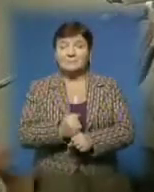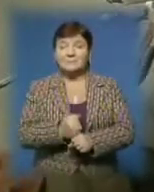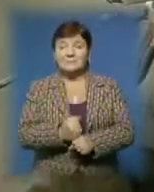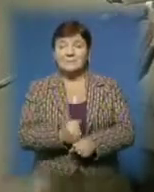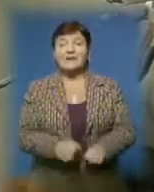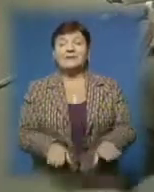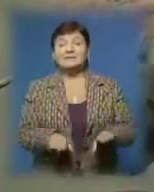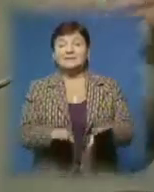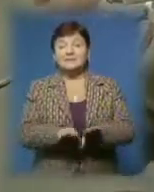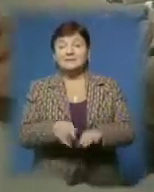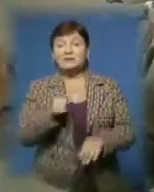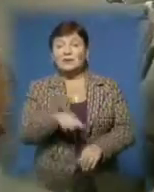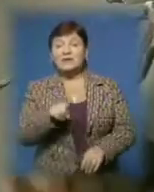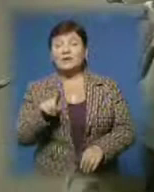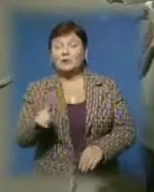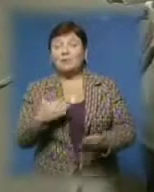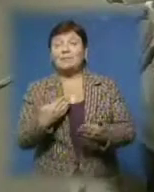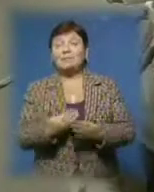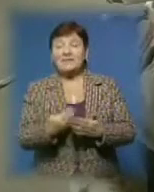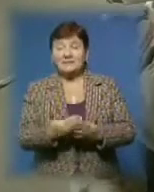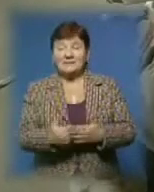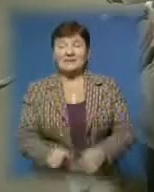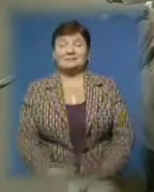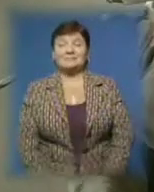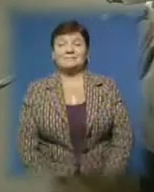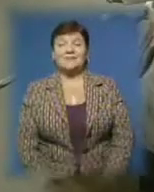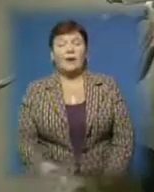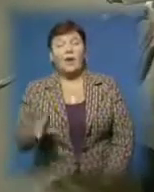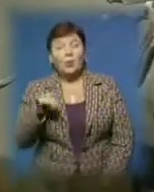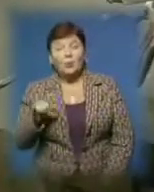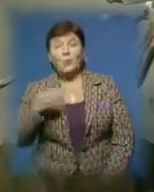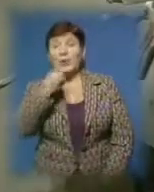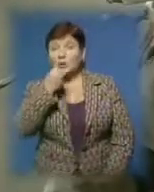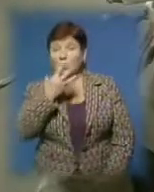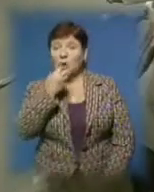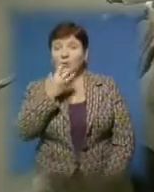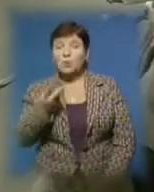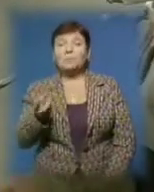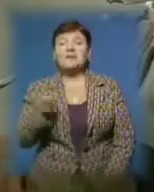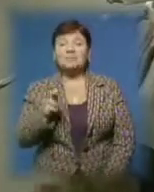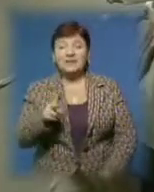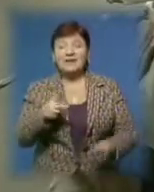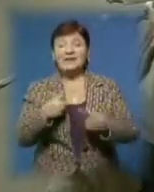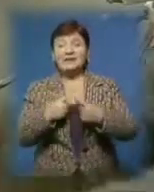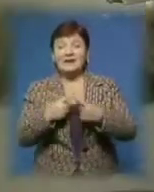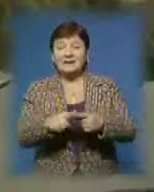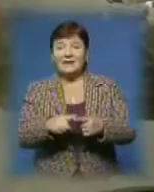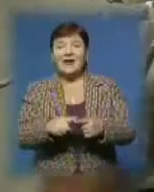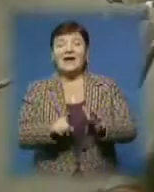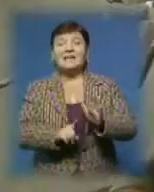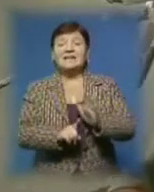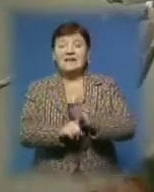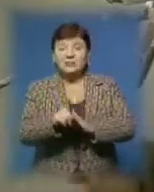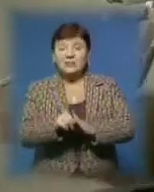то-то и то-то, что приблизительно оно сейчас там вот это». «О, хорошо, хорошо, все так, пришли к этому выводу и давай ее лепить». Заодно вон